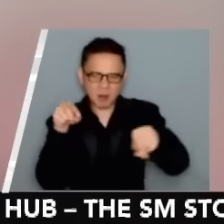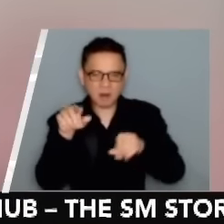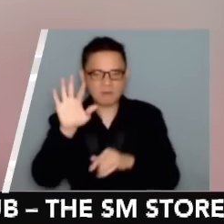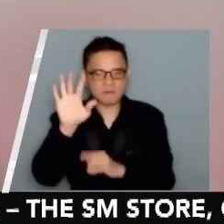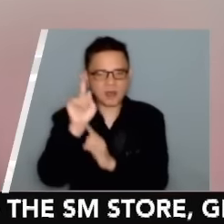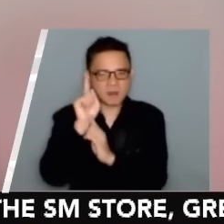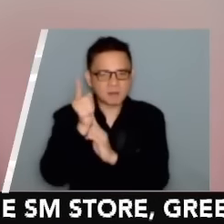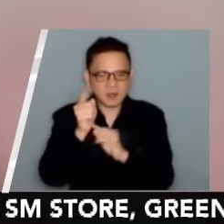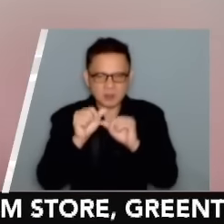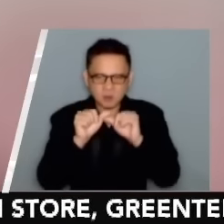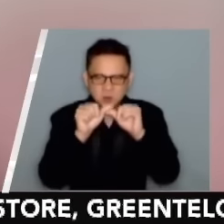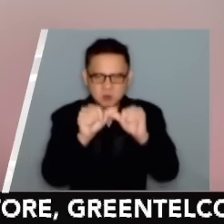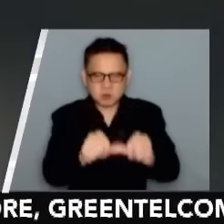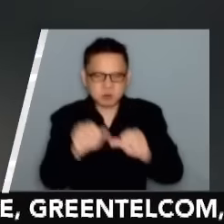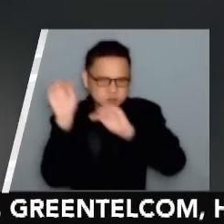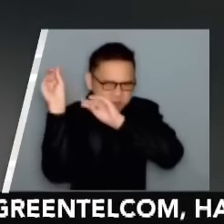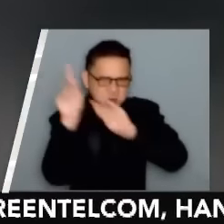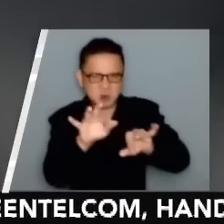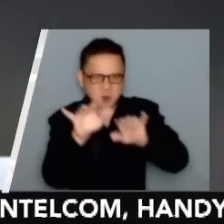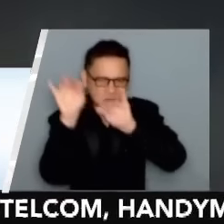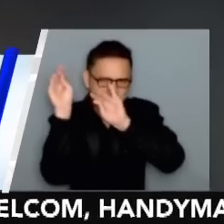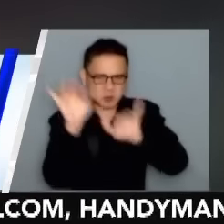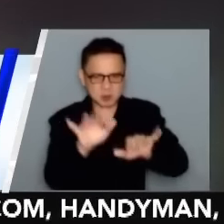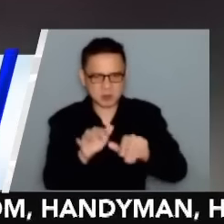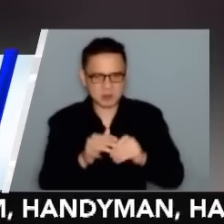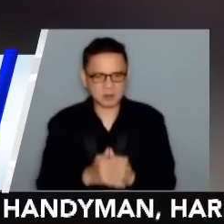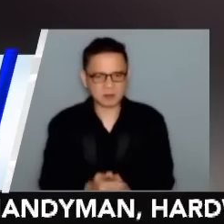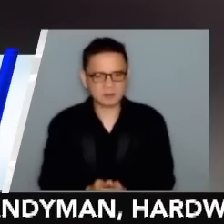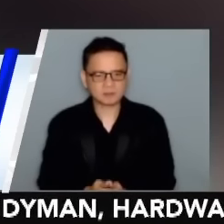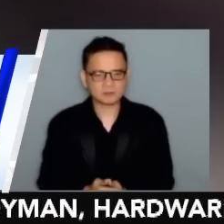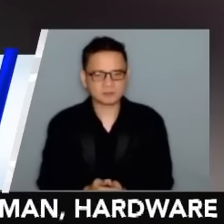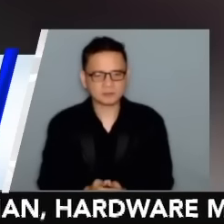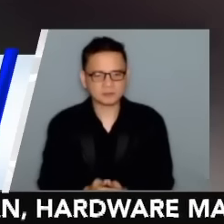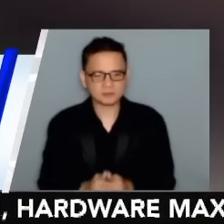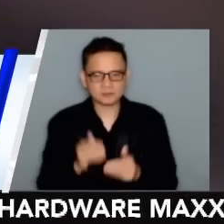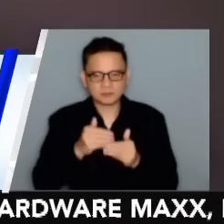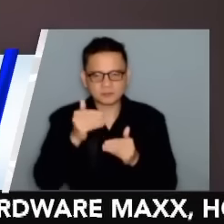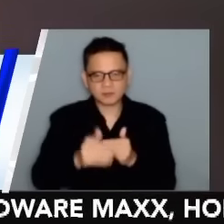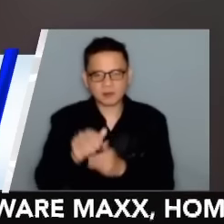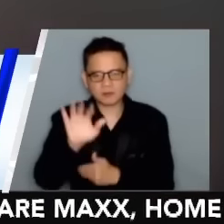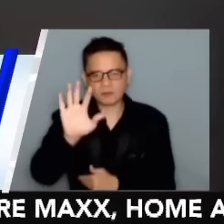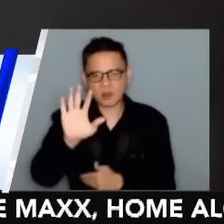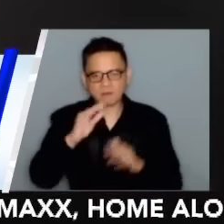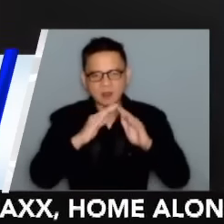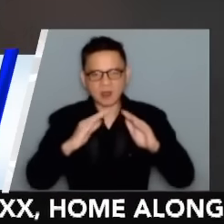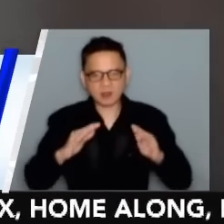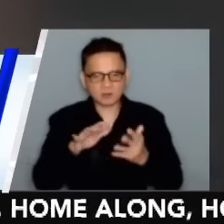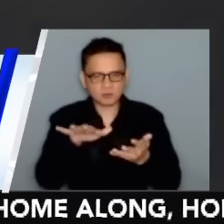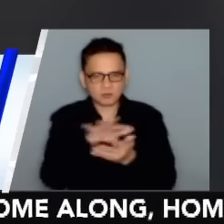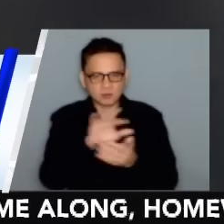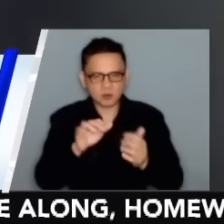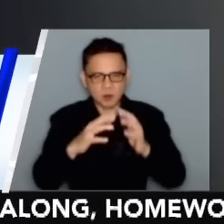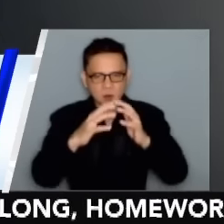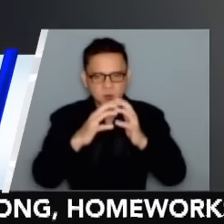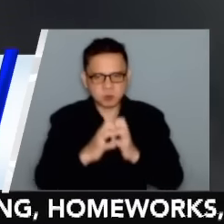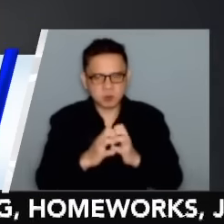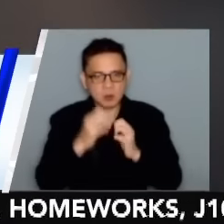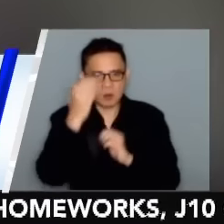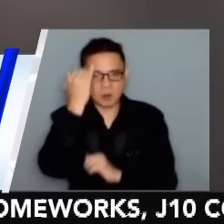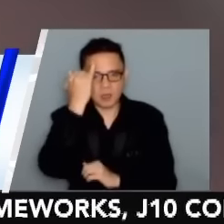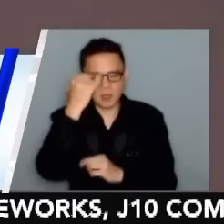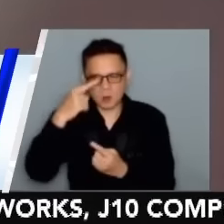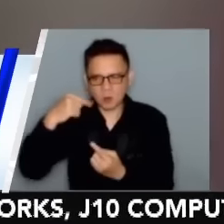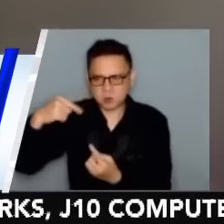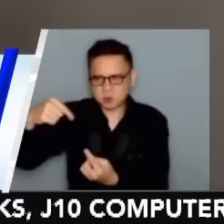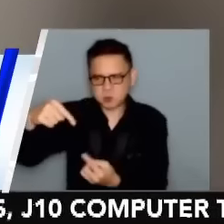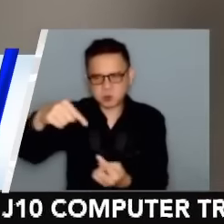Store sa Candelaria quezo naman limang bahay ang napinsala sa pananalasa ng isang buhawi Ayon po yan sa mga